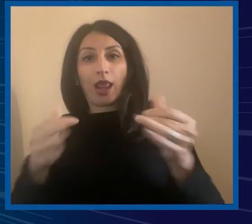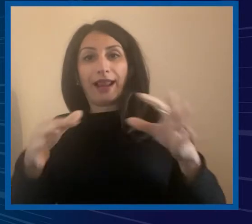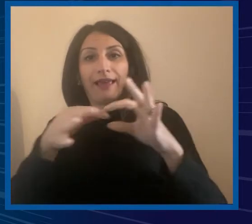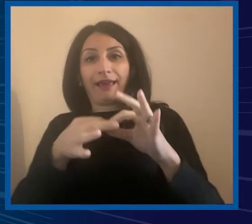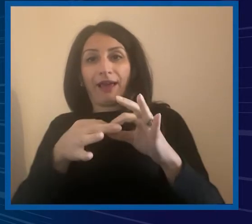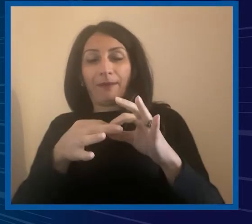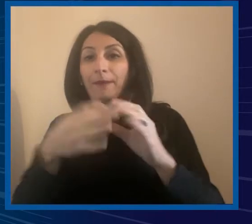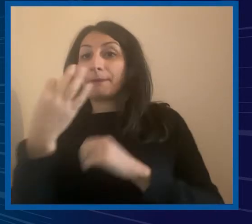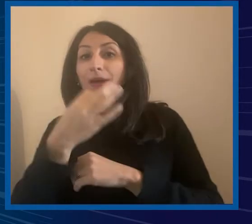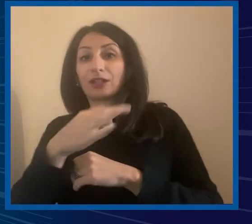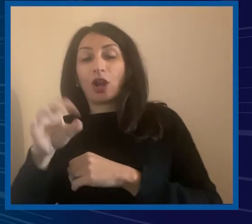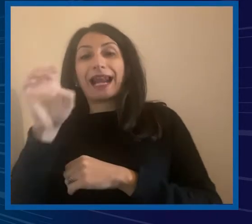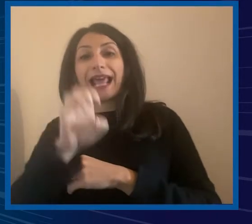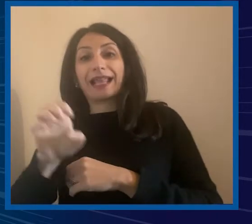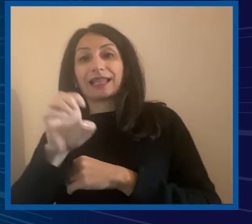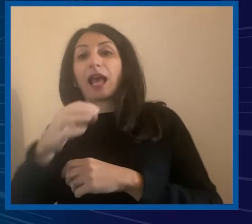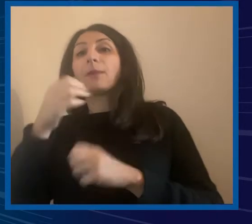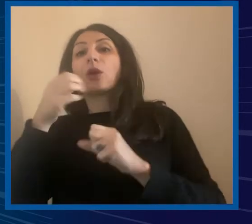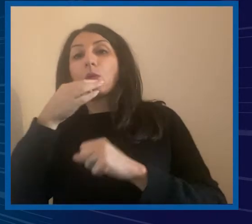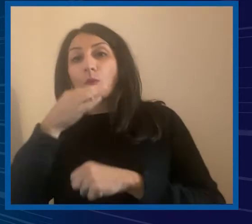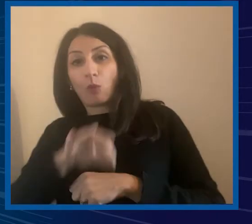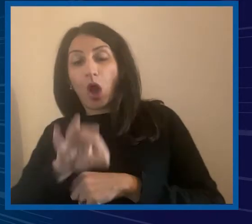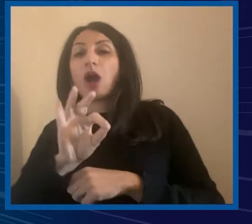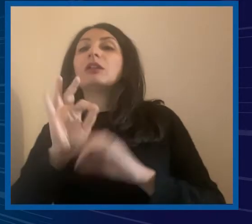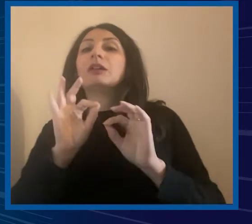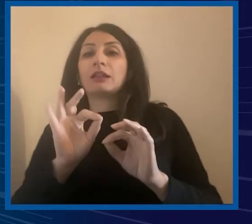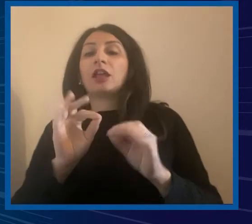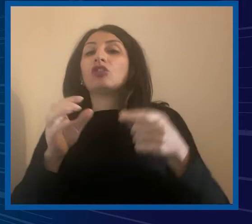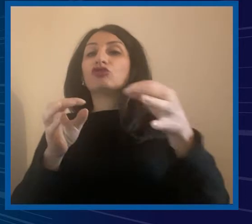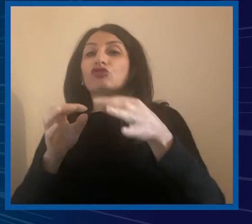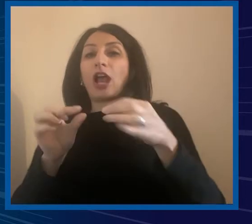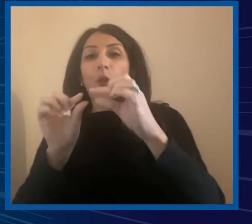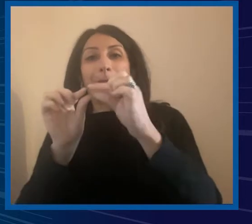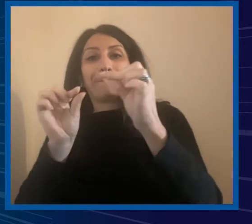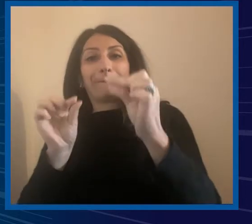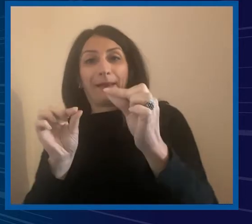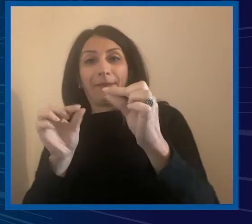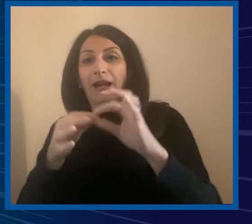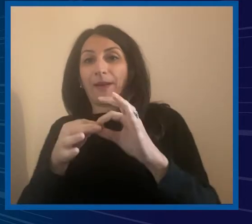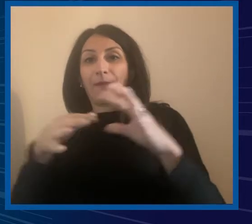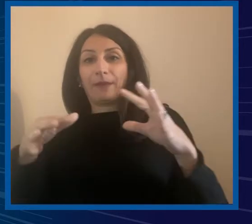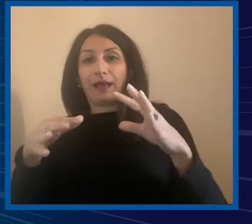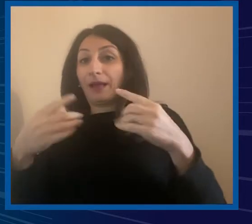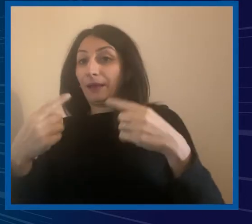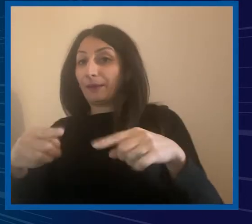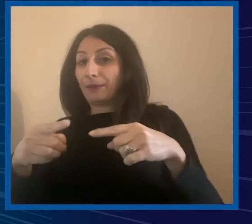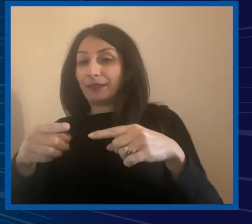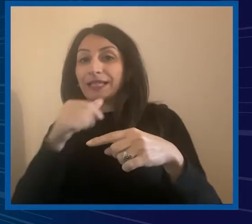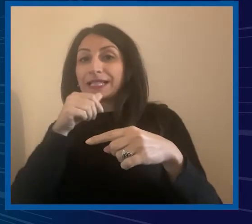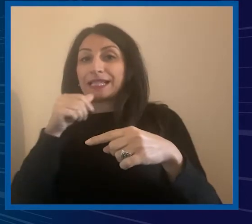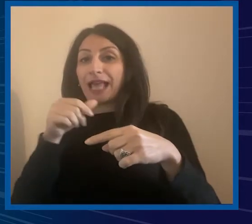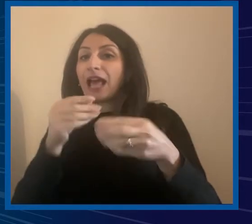tumorale. In particolare, gli enzimi utilizzati rompono le interazioni tra le membrane delle cellule e per questo